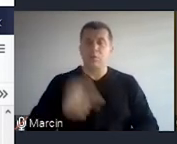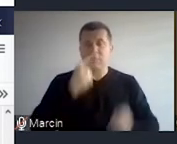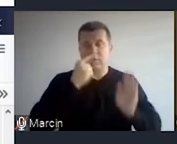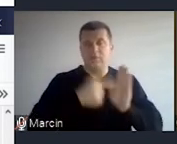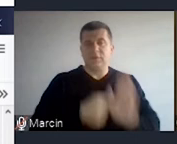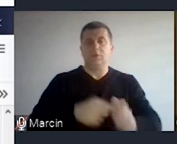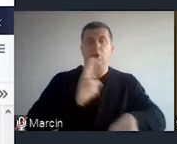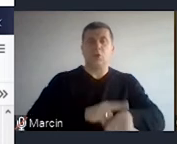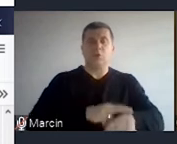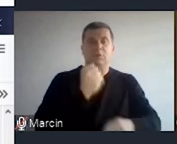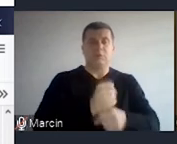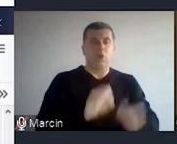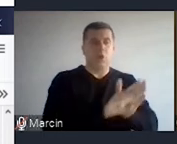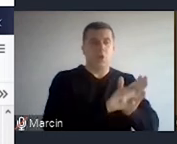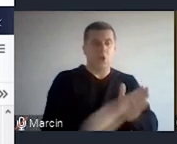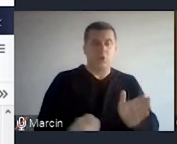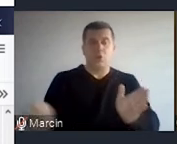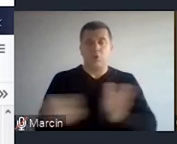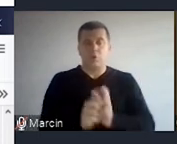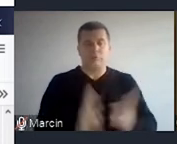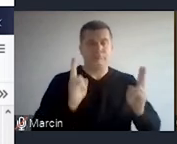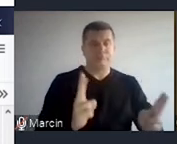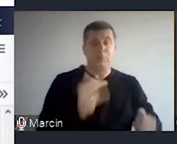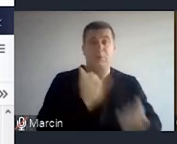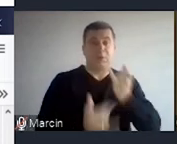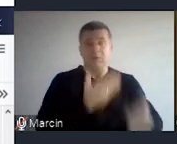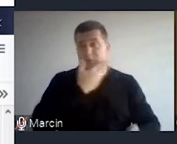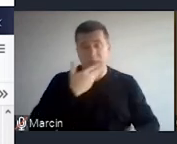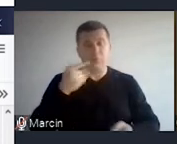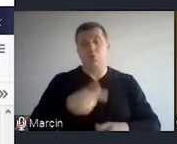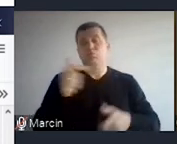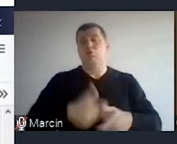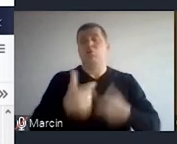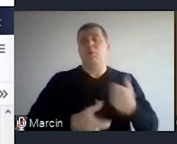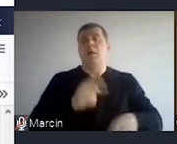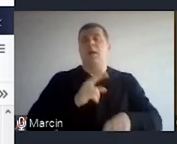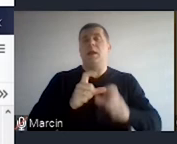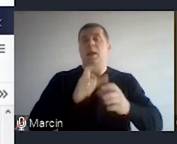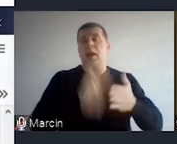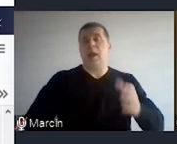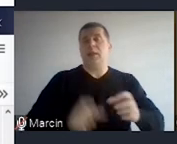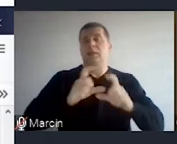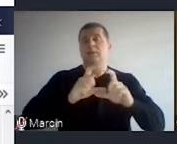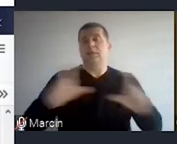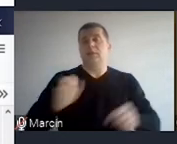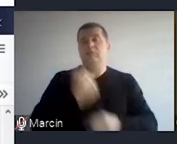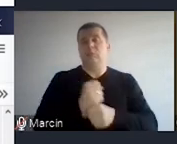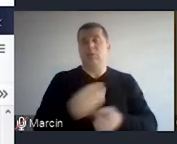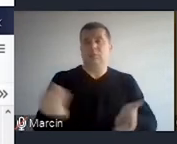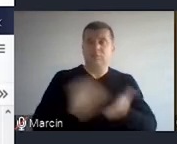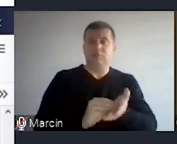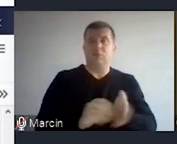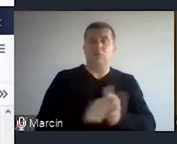wskazywać godziny pracy od do. Jeśli nie wskazują, to robię kartę czasu pracy. I tę kartę czasu pracy wprowadzam